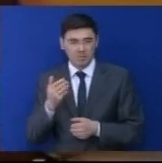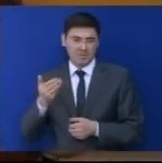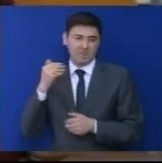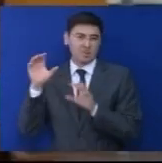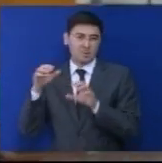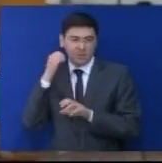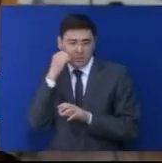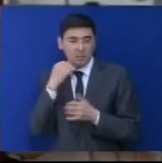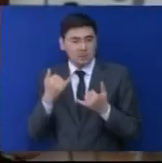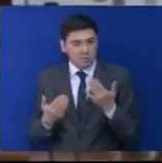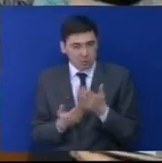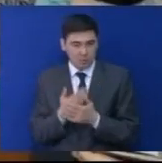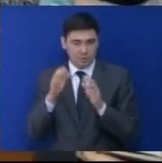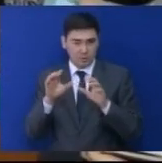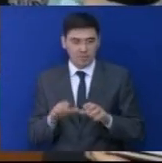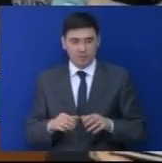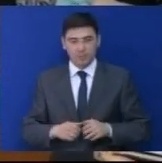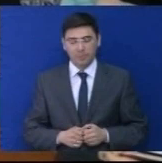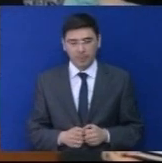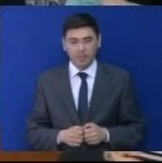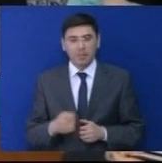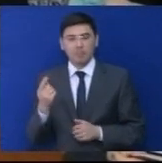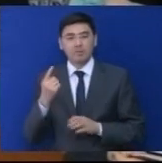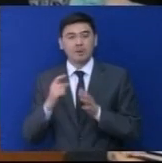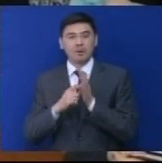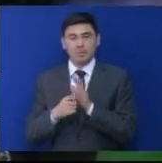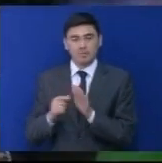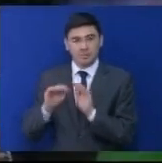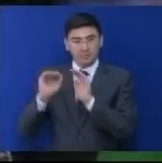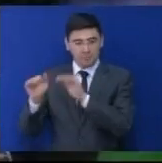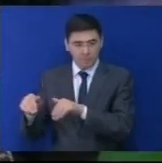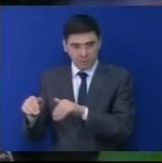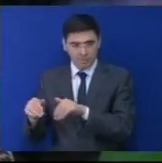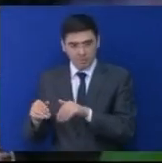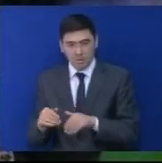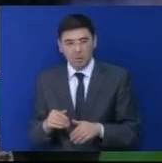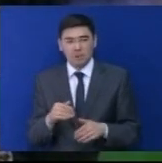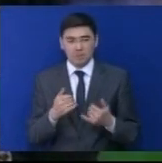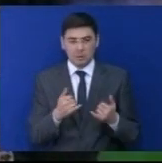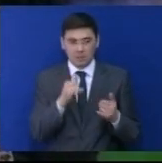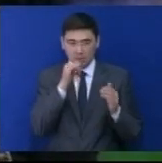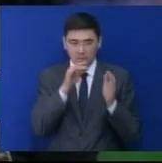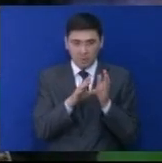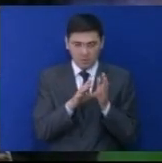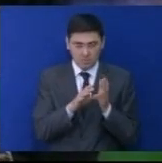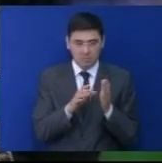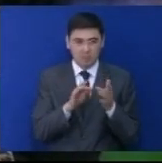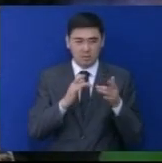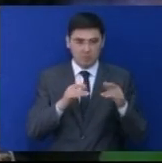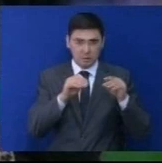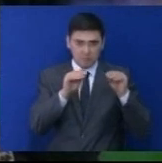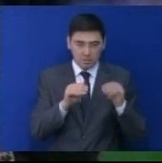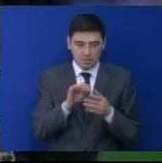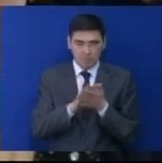Надо сказать, что прием документов в первый класс осуществляется на альтернативной основе, то есть как в электронном виде, так и на бумажном